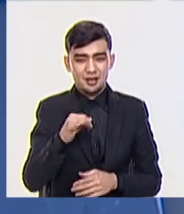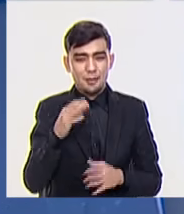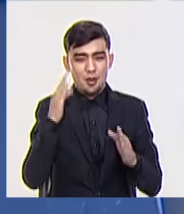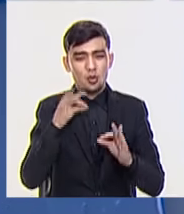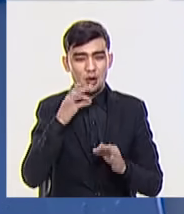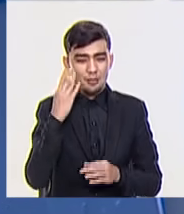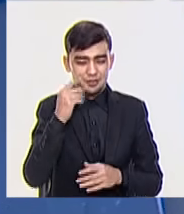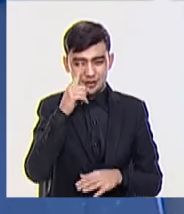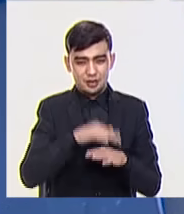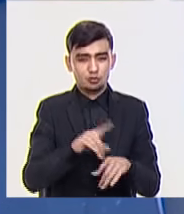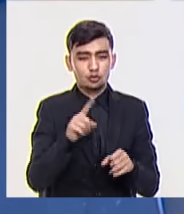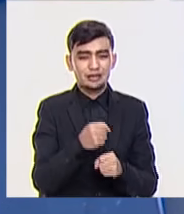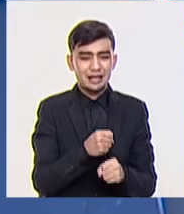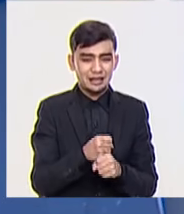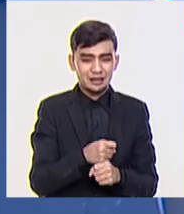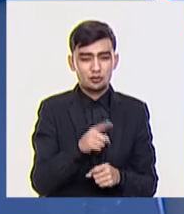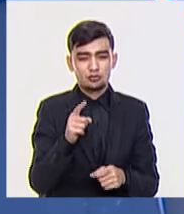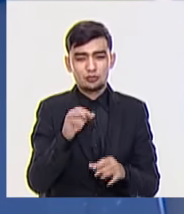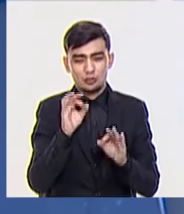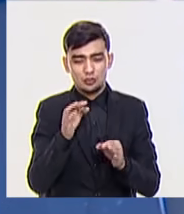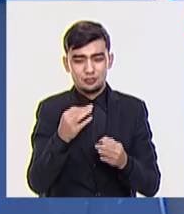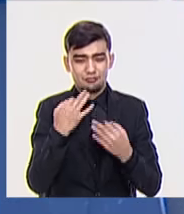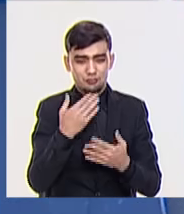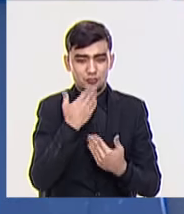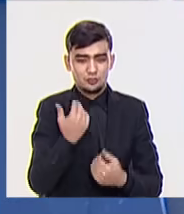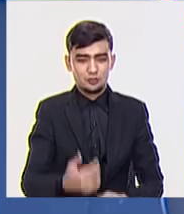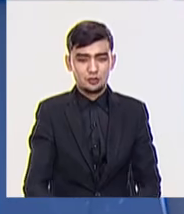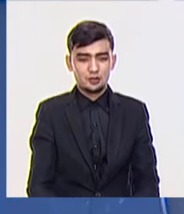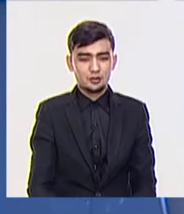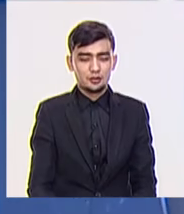ахуалды жақсарту үшін не істеп жатқандарын айтқысы